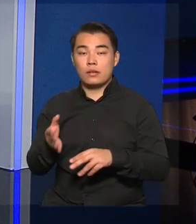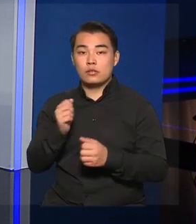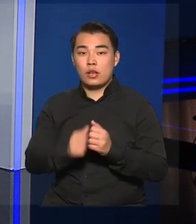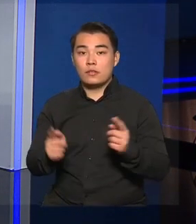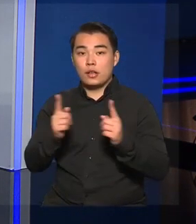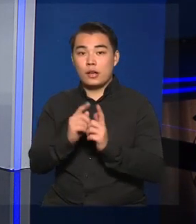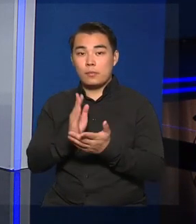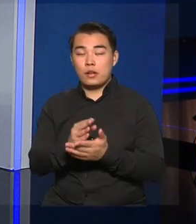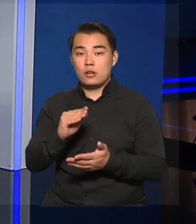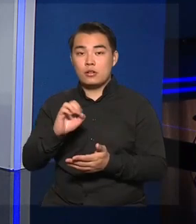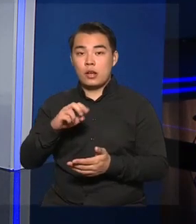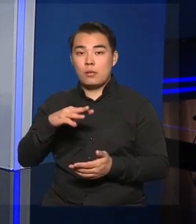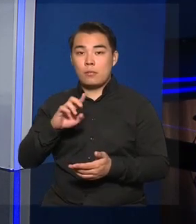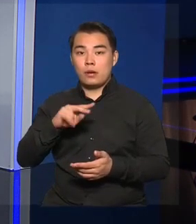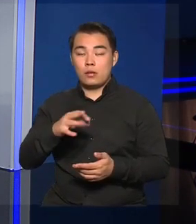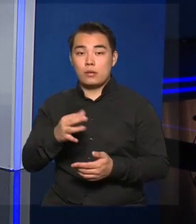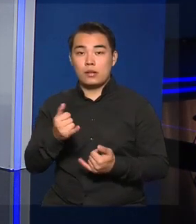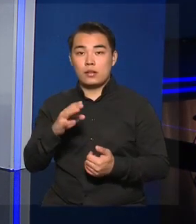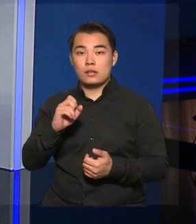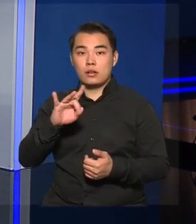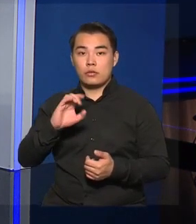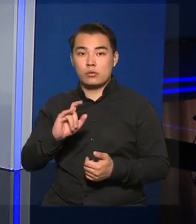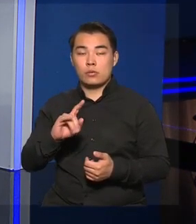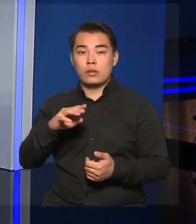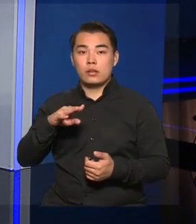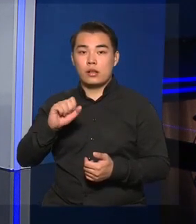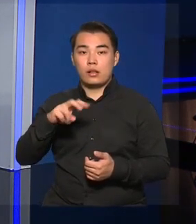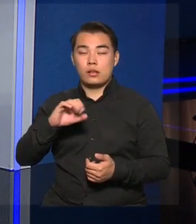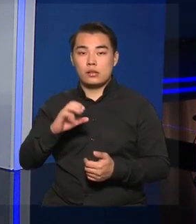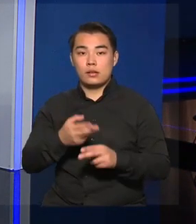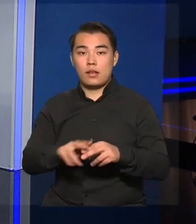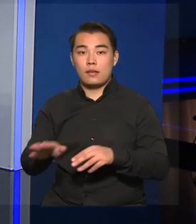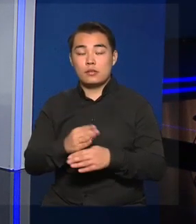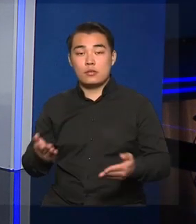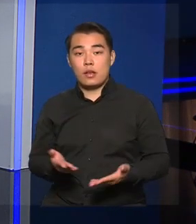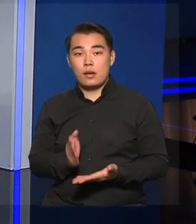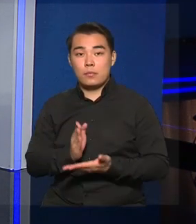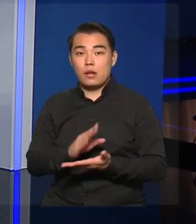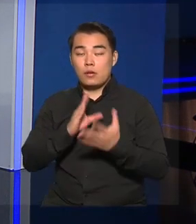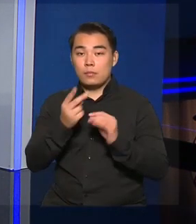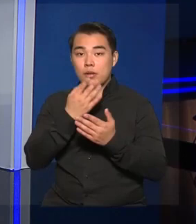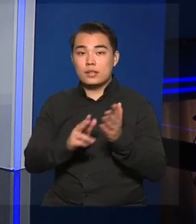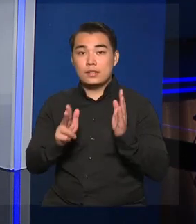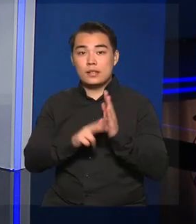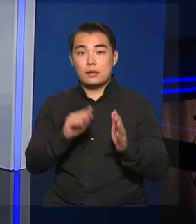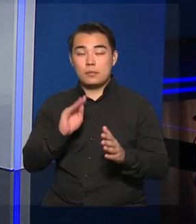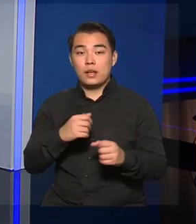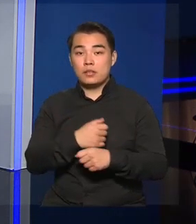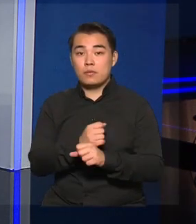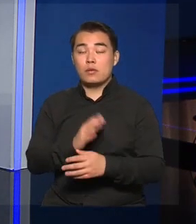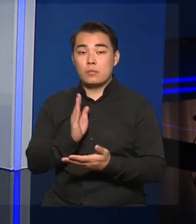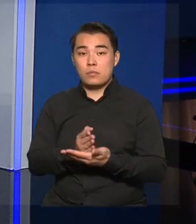кездеседі. Жамбыл облысының Сарысу, Талас аудандарында мекендейді. Әулиеата жеріндегі түйе саны қазір 8 000 бастан